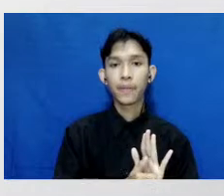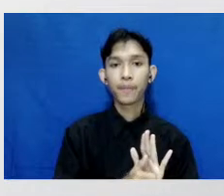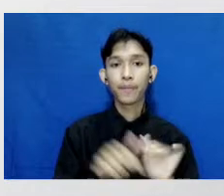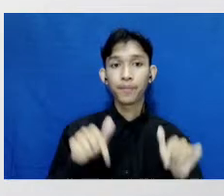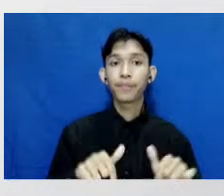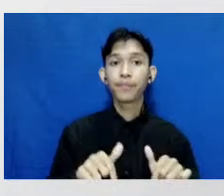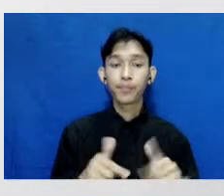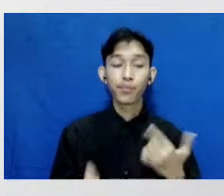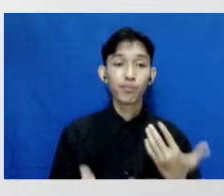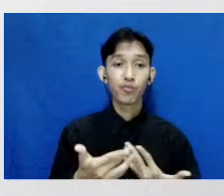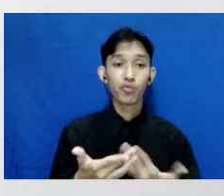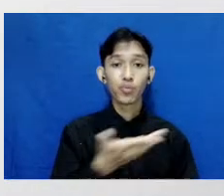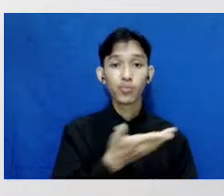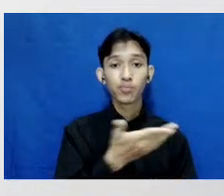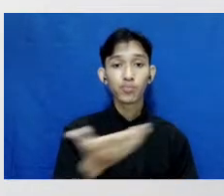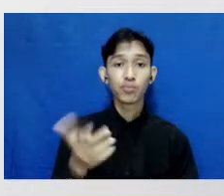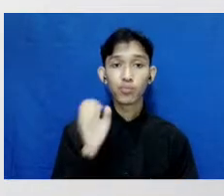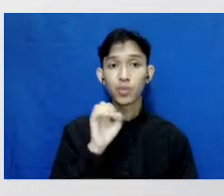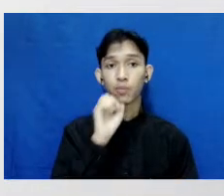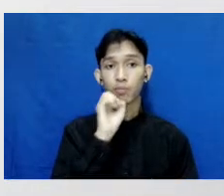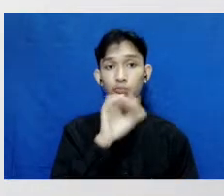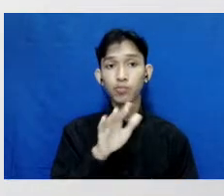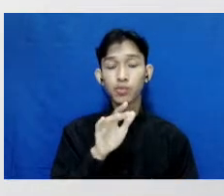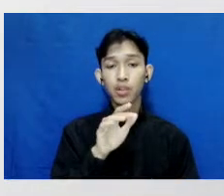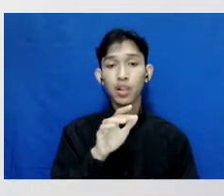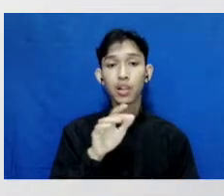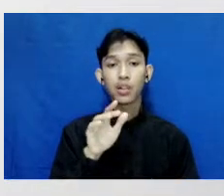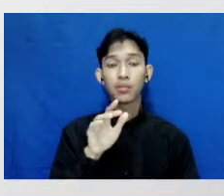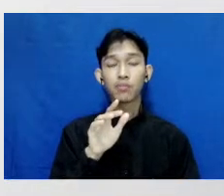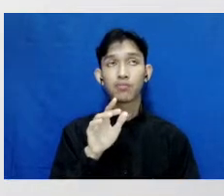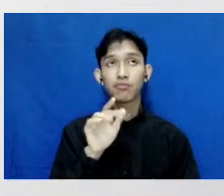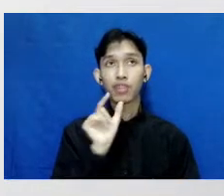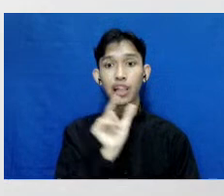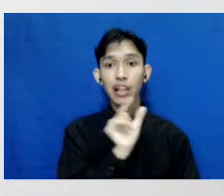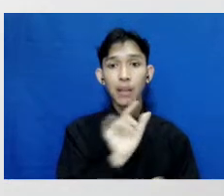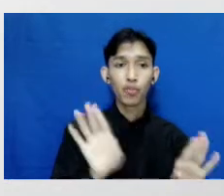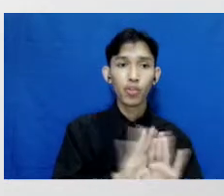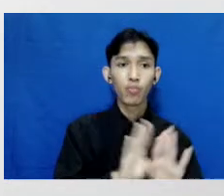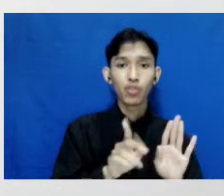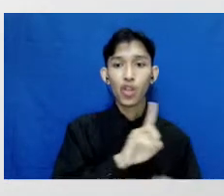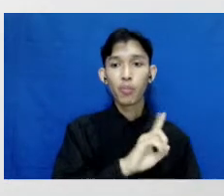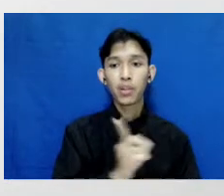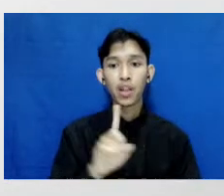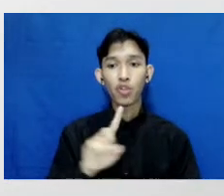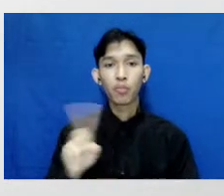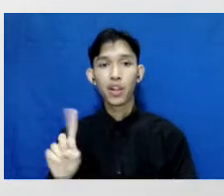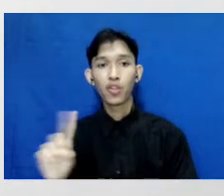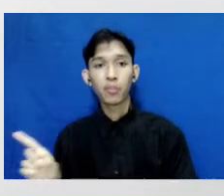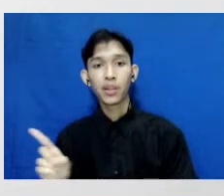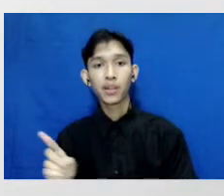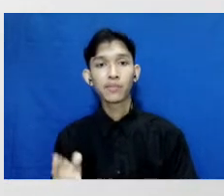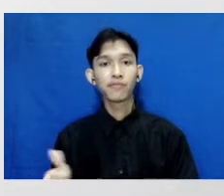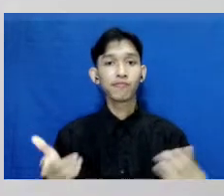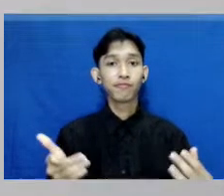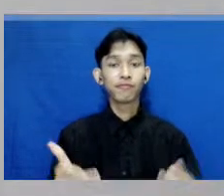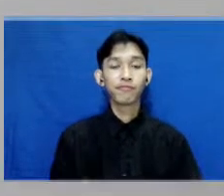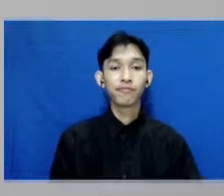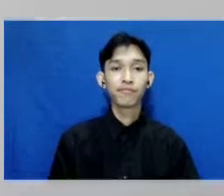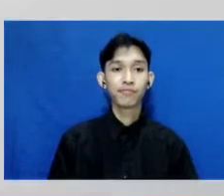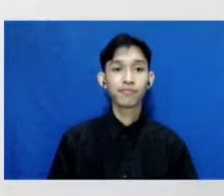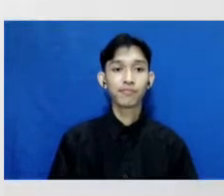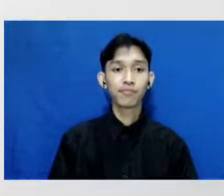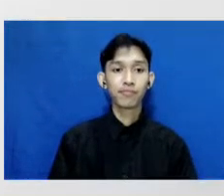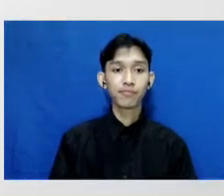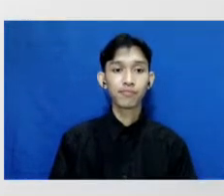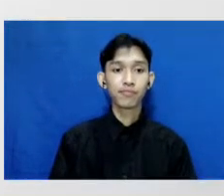bisa para narasumber memberikan closing statement. Karena mepet, mungkin semenit-semenit dimulai dari Pak Joshua, silakan.